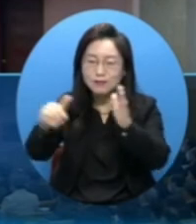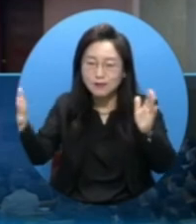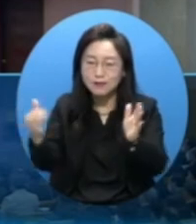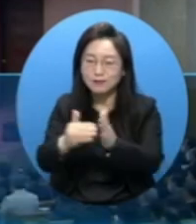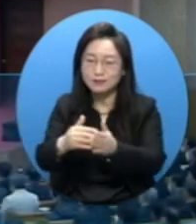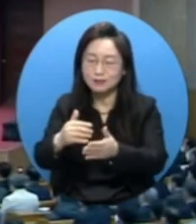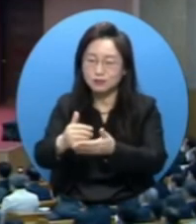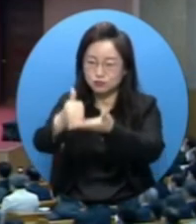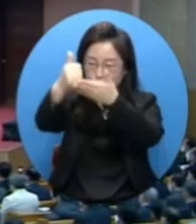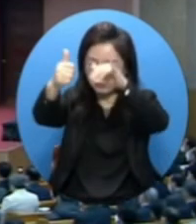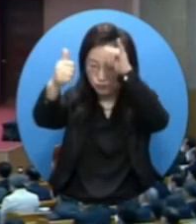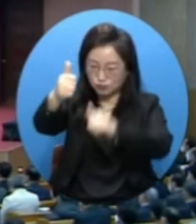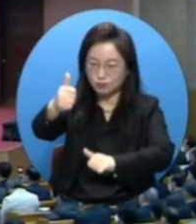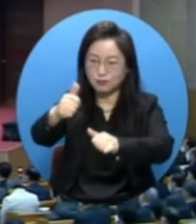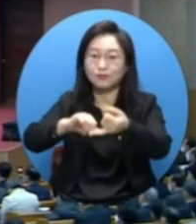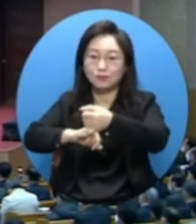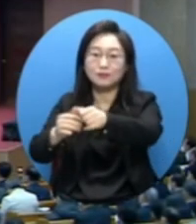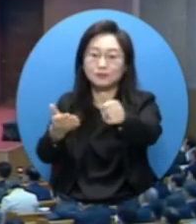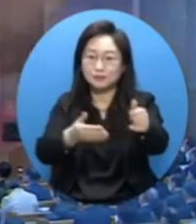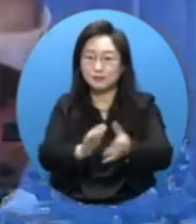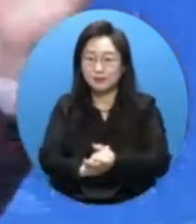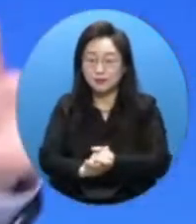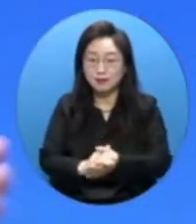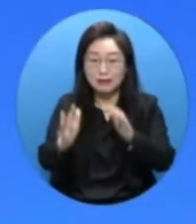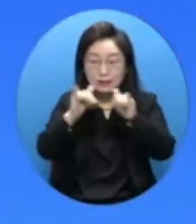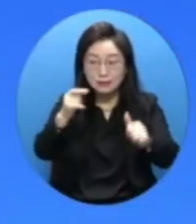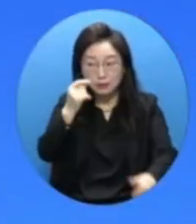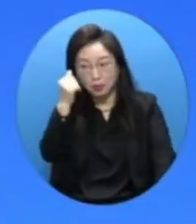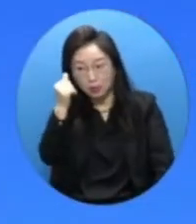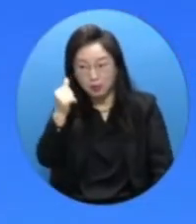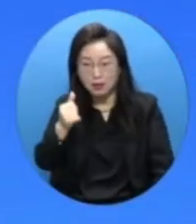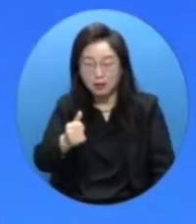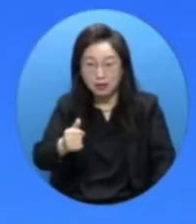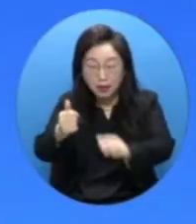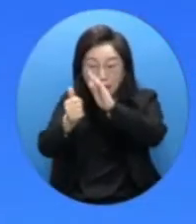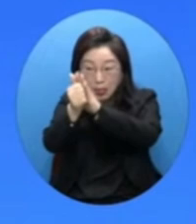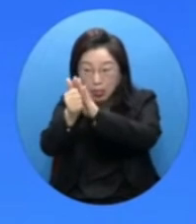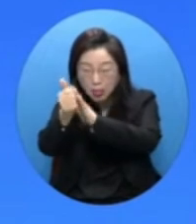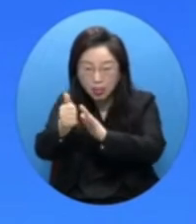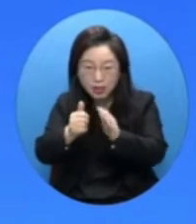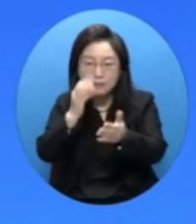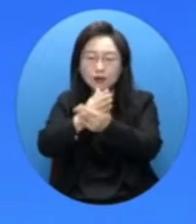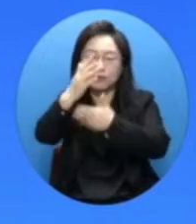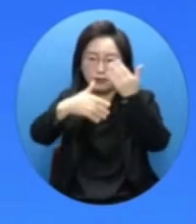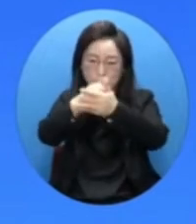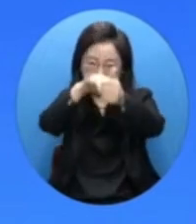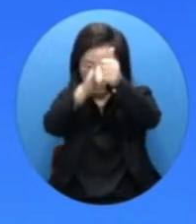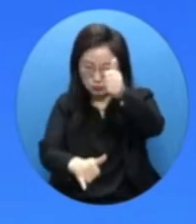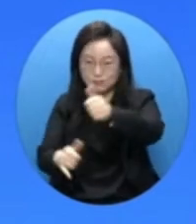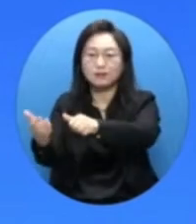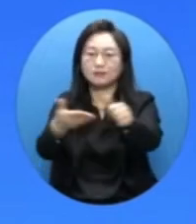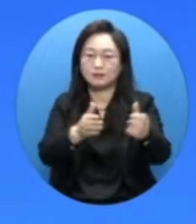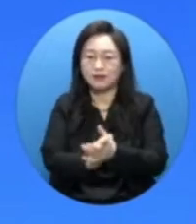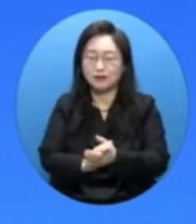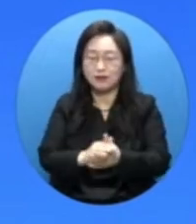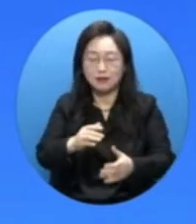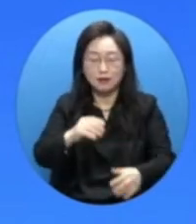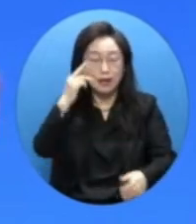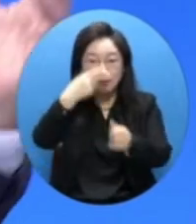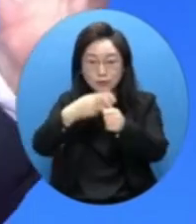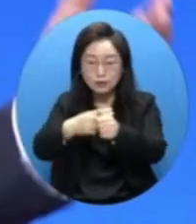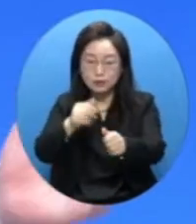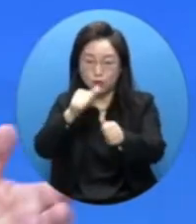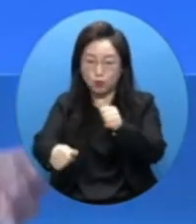앞에서 충성을 다해야 됩니다 사람의 눈치를 보지 말고 하나님 앞에서 충성하는 여러분 모두가 되기를 바랍니다 사도 바울이 권면합니다